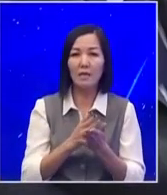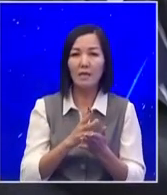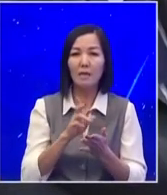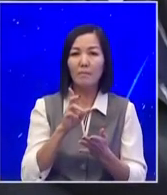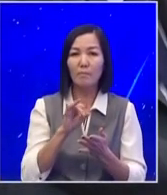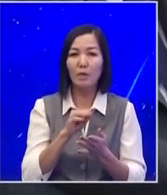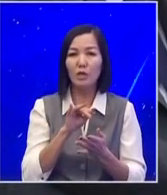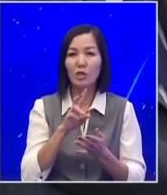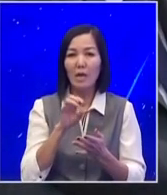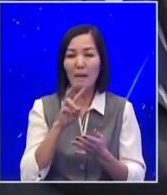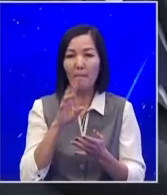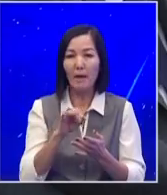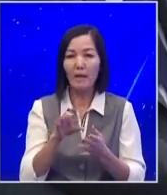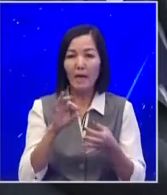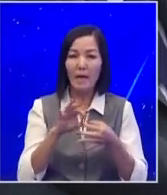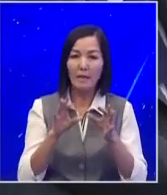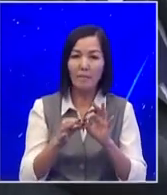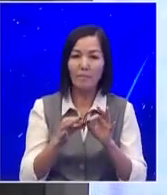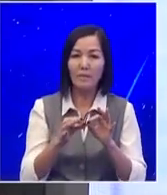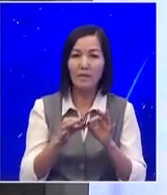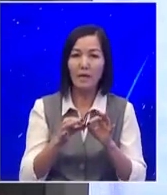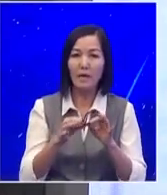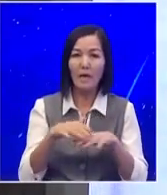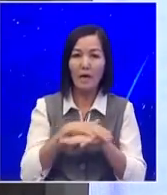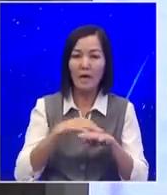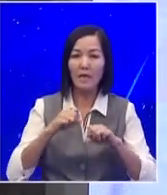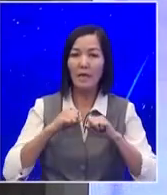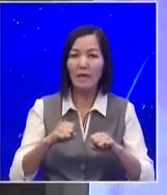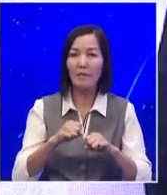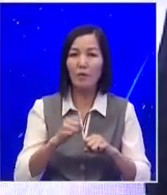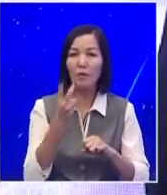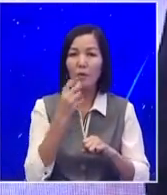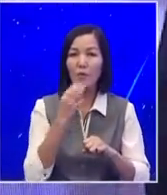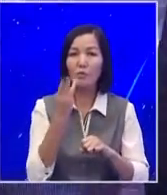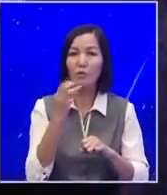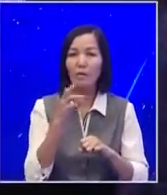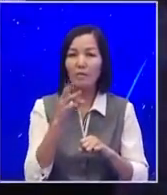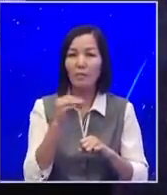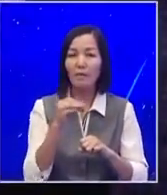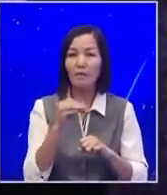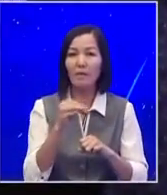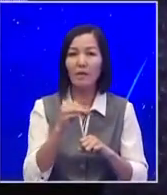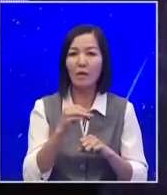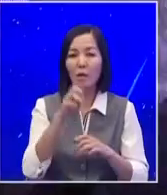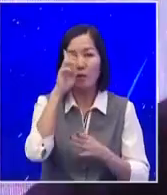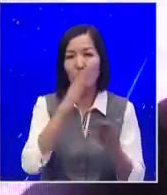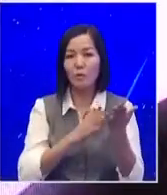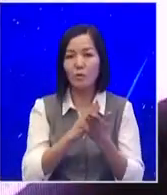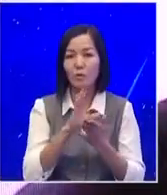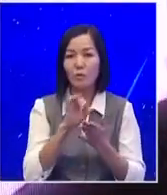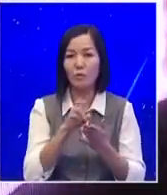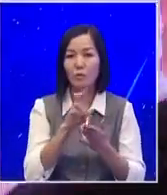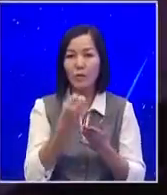Рамазанова, прославленный олимпийский чемпион халк кахарманы Жакшылык Ушкемпиров, заслуженные ветераны государственной службы Гульжиян